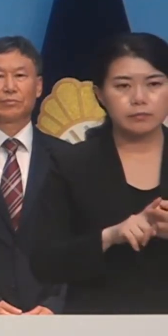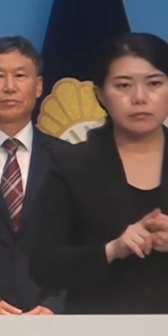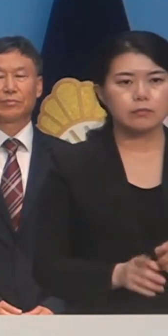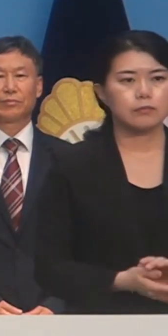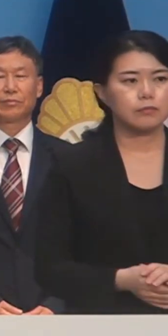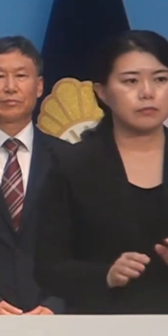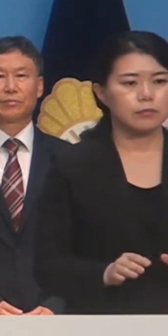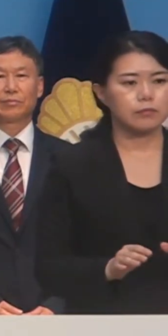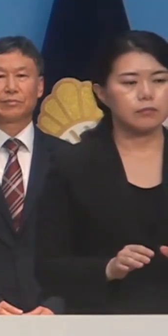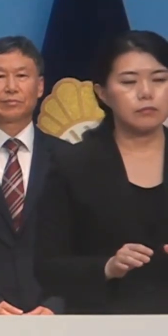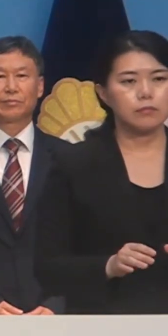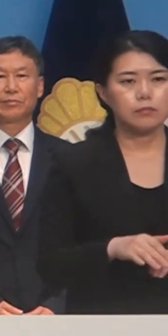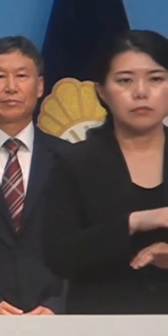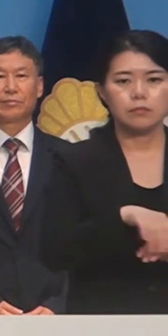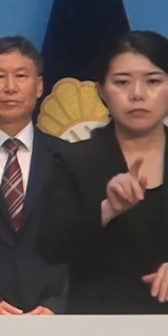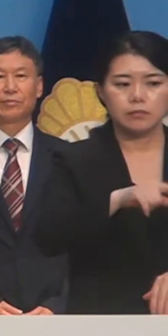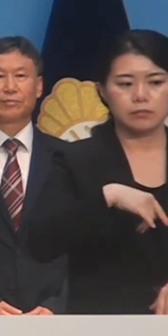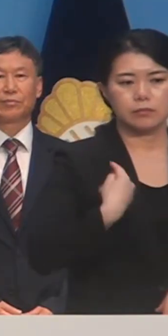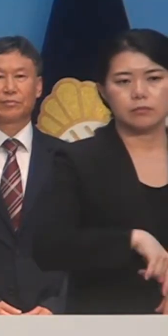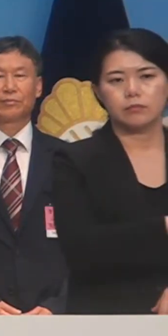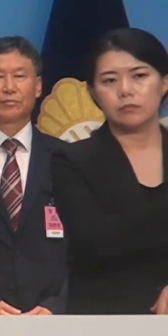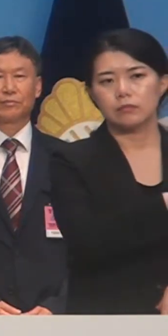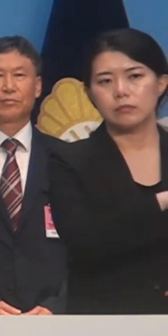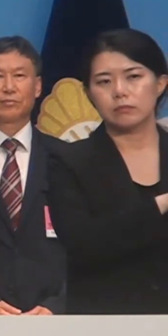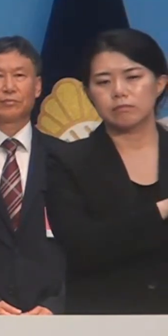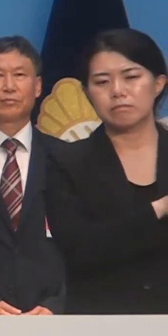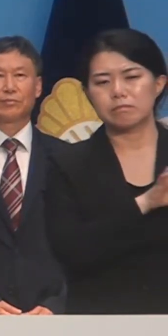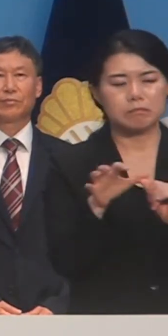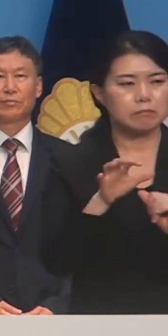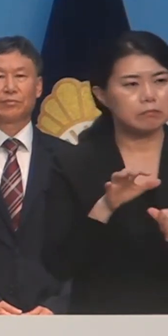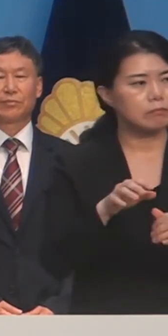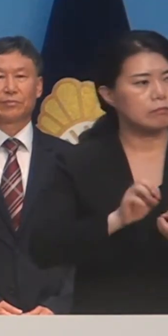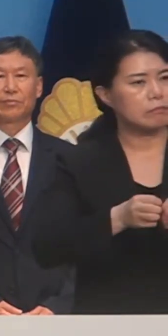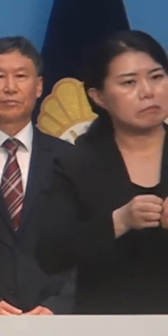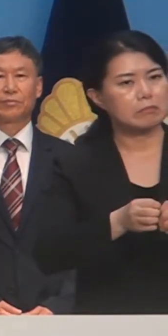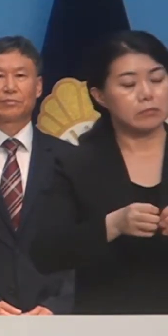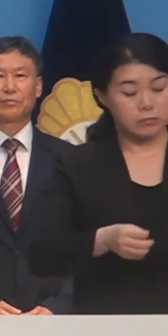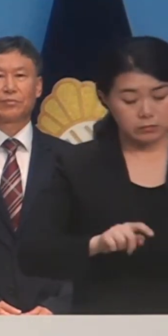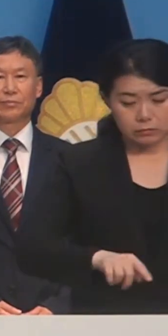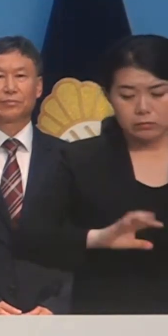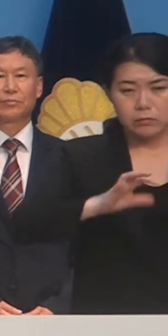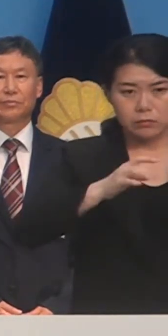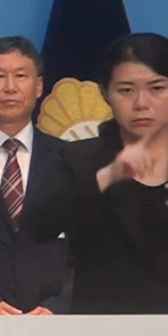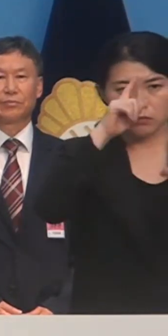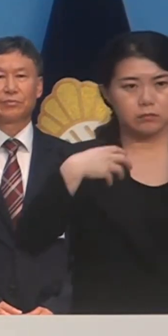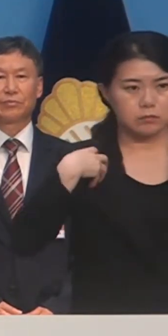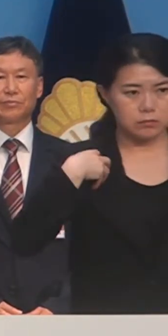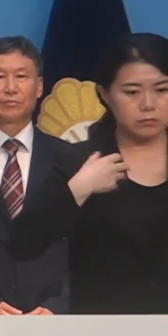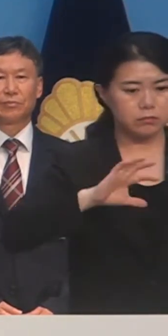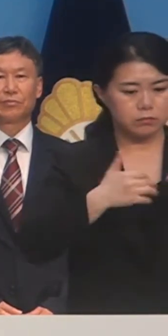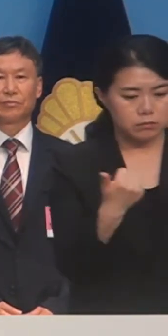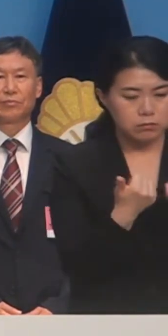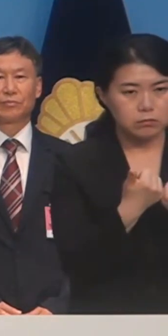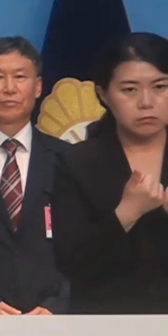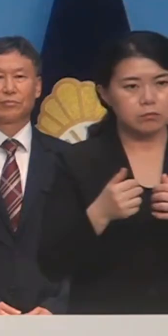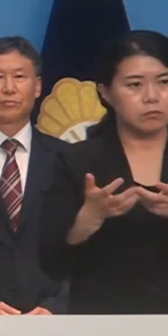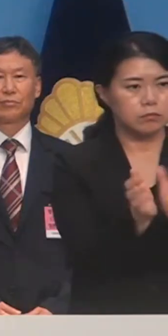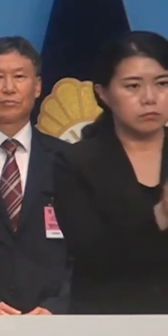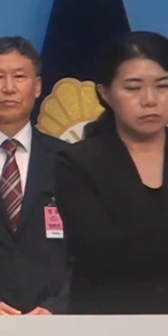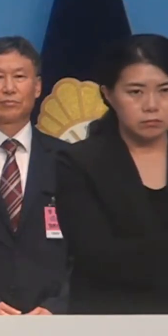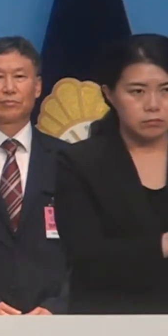대상으로 전개되고 있는 중공의 통전 공작은 해당 국가의 정부, 국회,